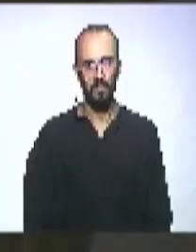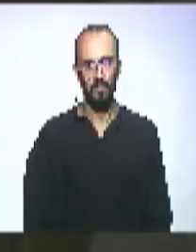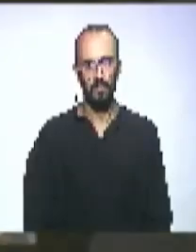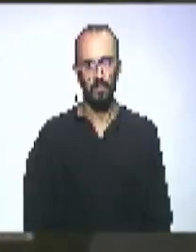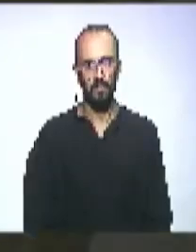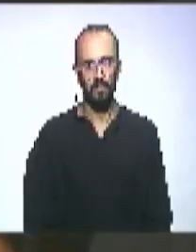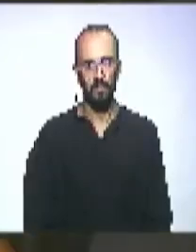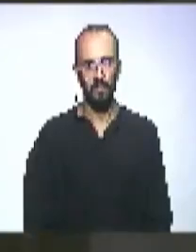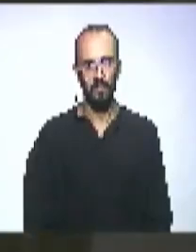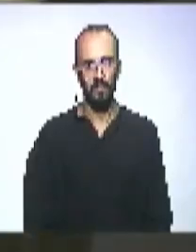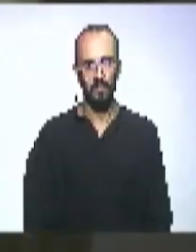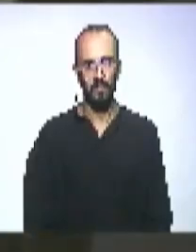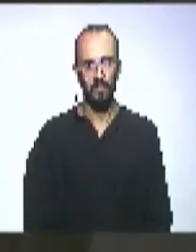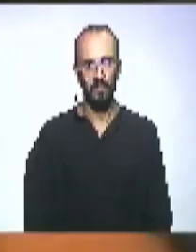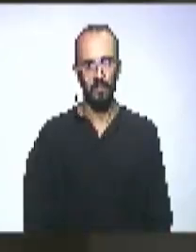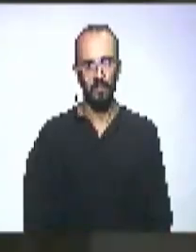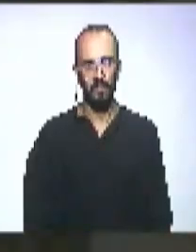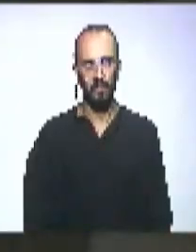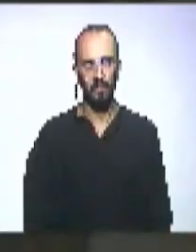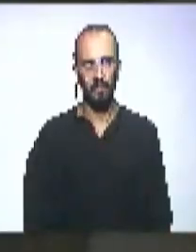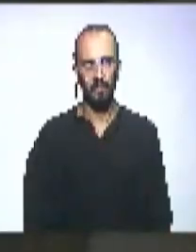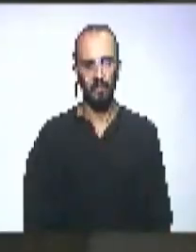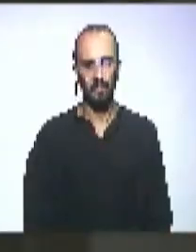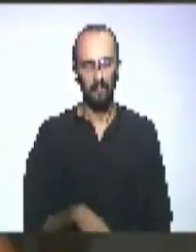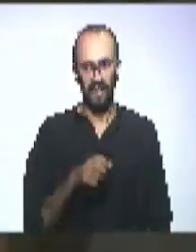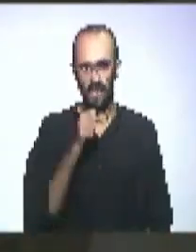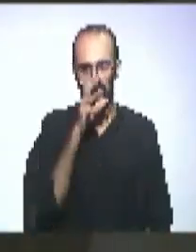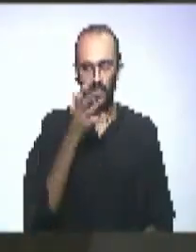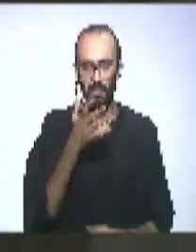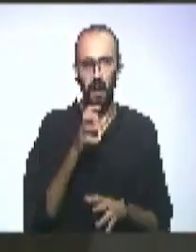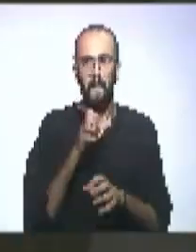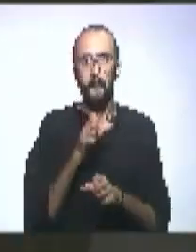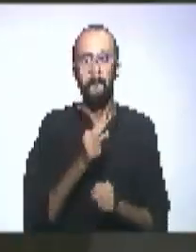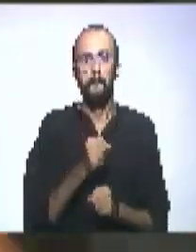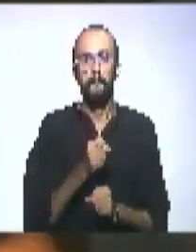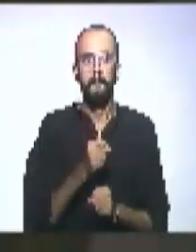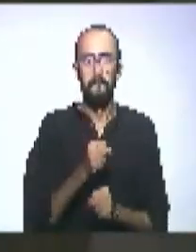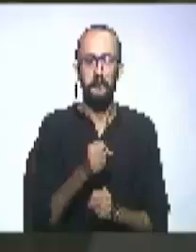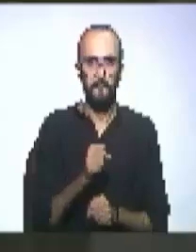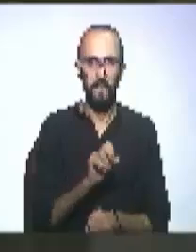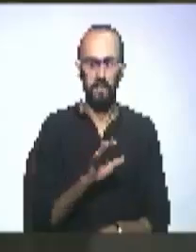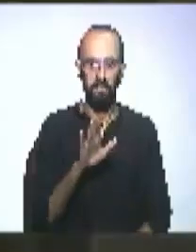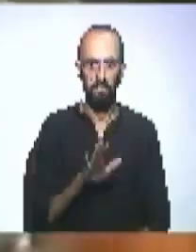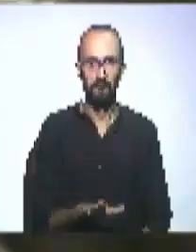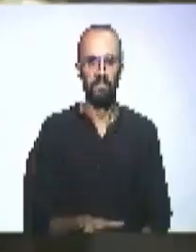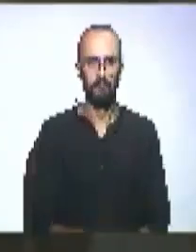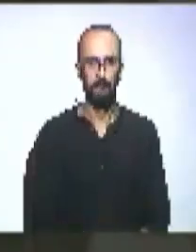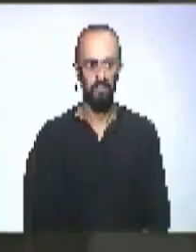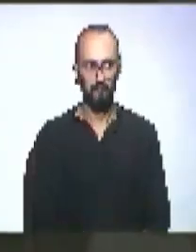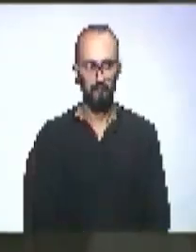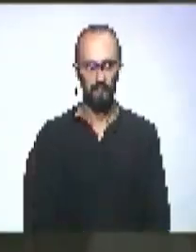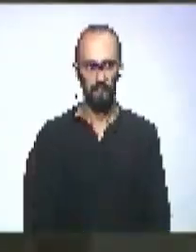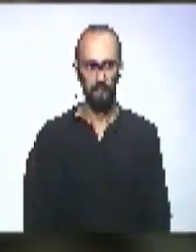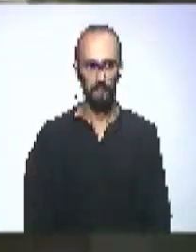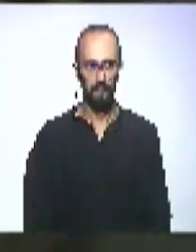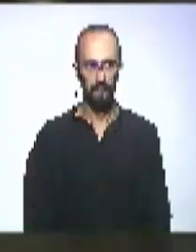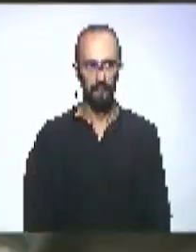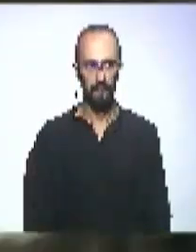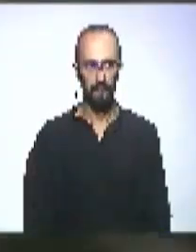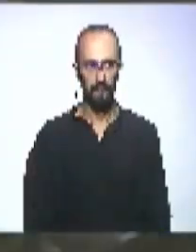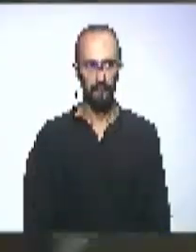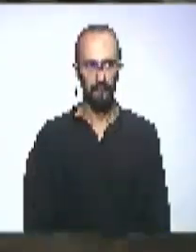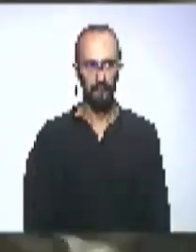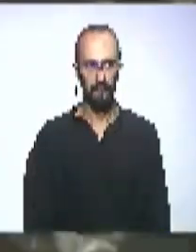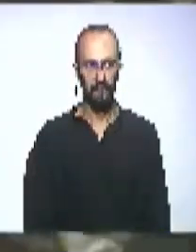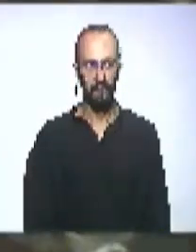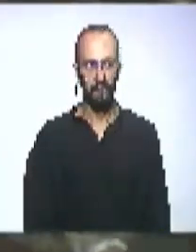الكيس ده بيكبس الهامبرجر وبيكبس اللحمه في بعضها احسن من اي مكبس في الدنيا. كويس، هتشوفوا دلوقتي شكلها عامل